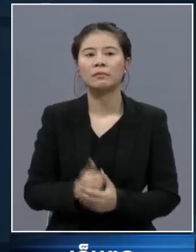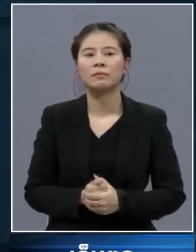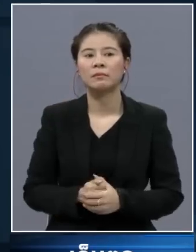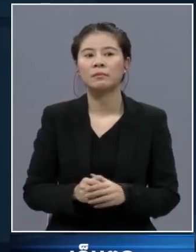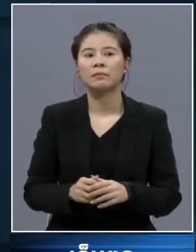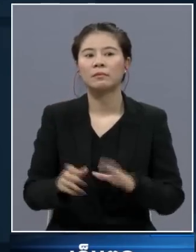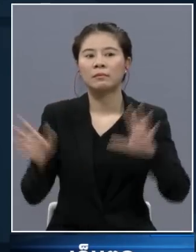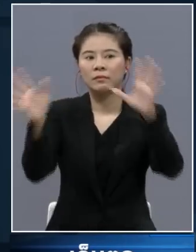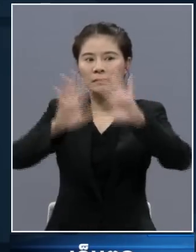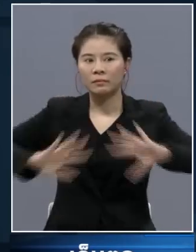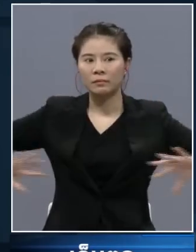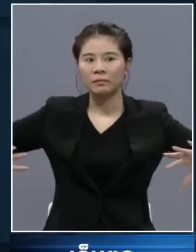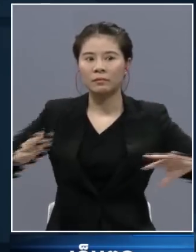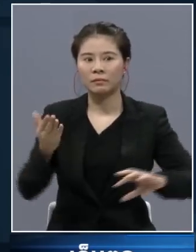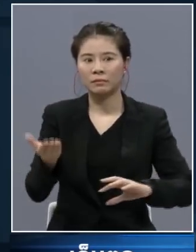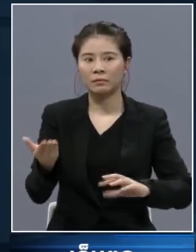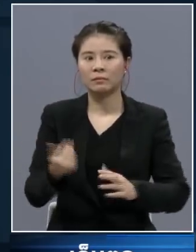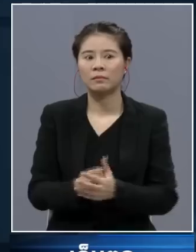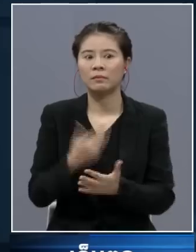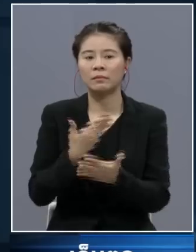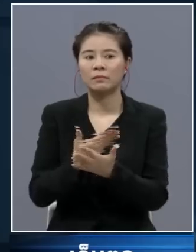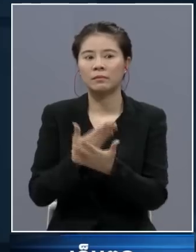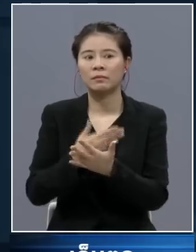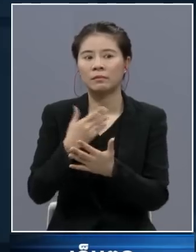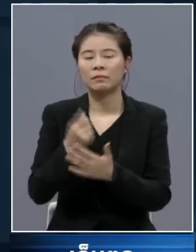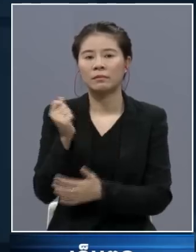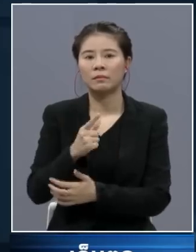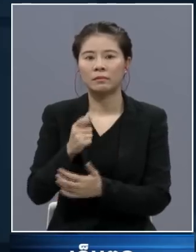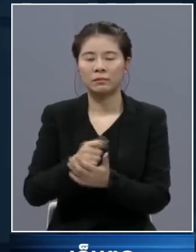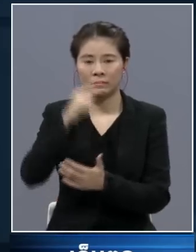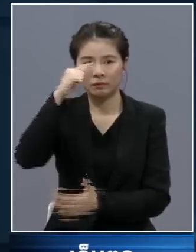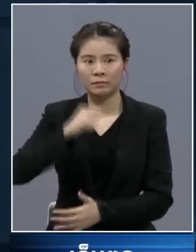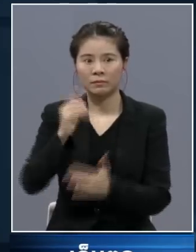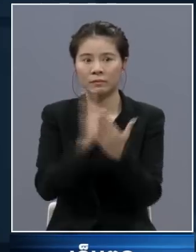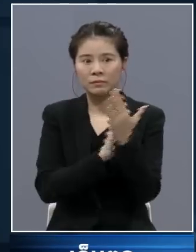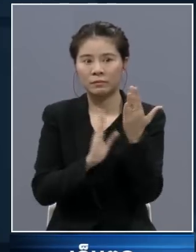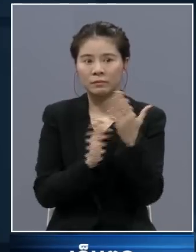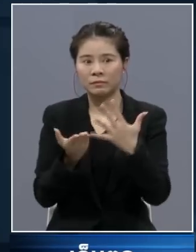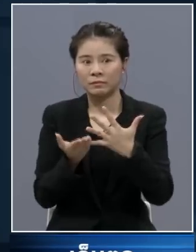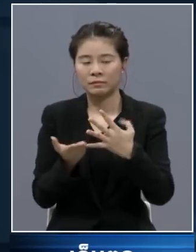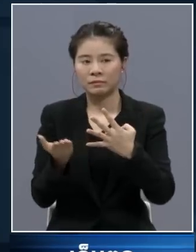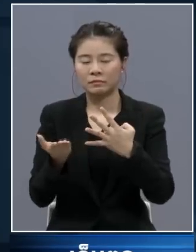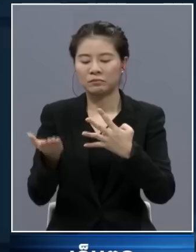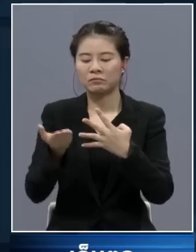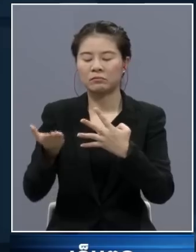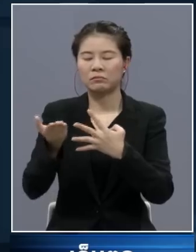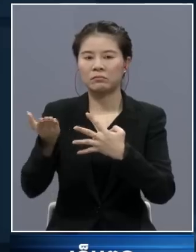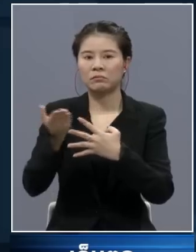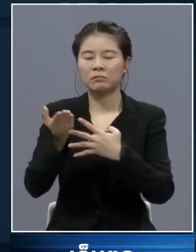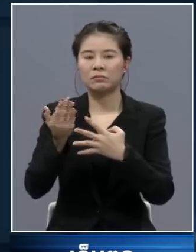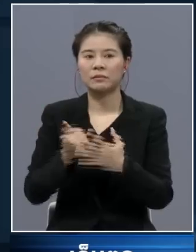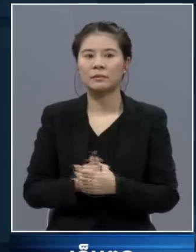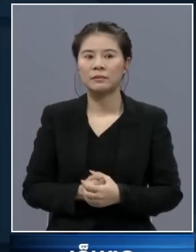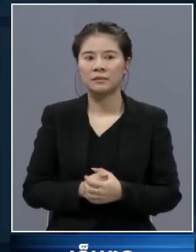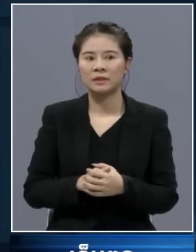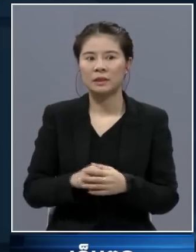นะฮะคือไทยเนี่ยอยู่ในจุดซึ่งท้าทายมาก ครับ ยิ่งถ้าไม่ขึ้นนะประเทศอย่างอื่นๆเนี่ย อาจจะ